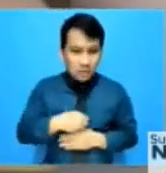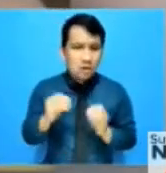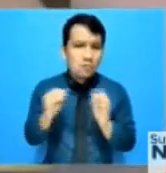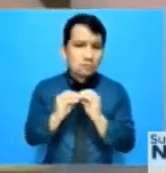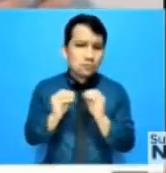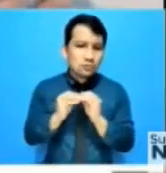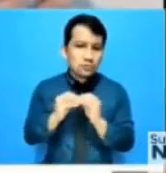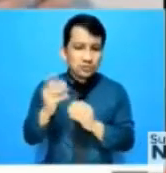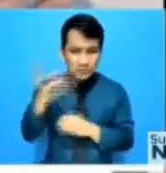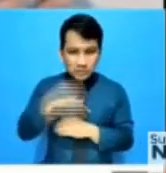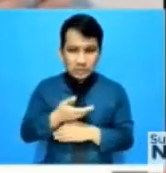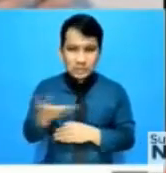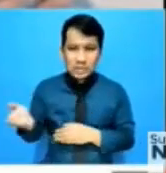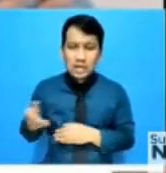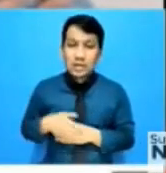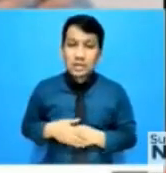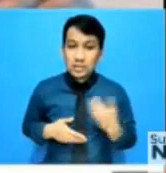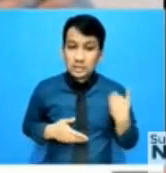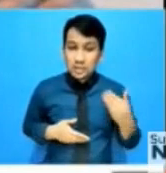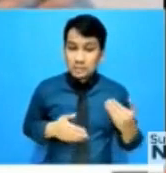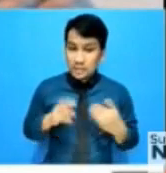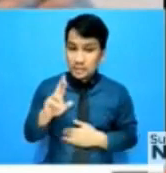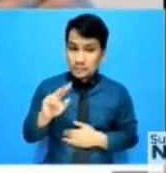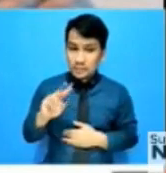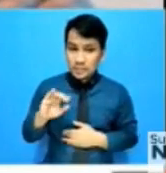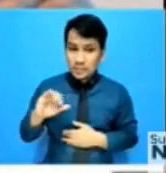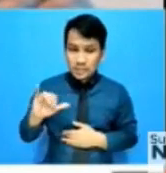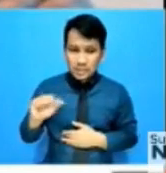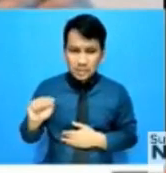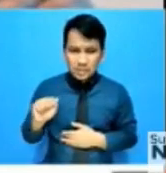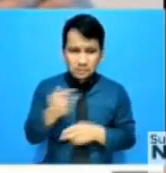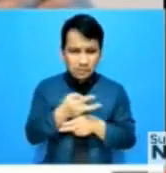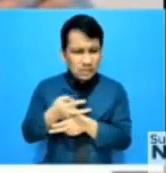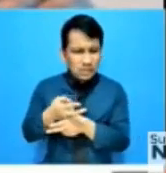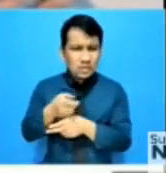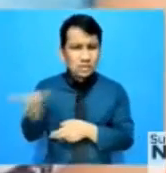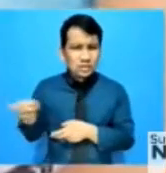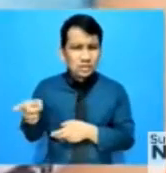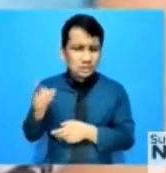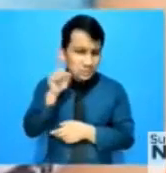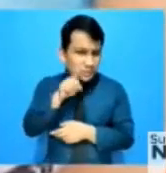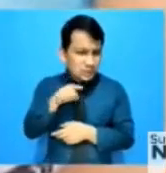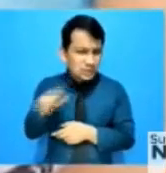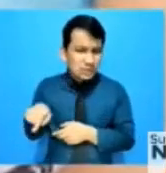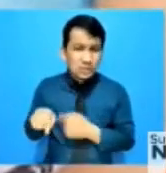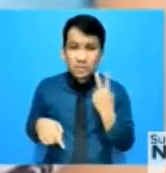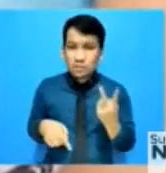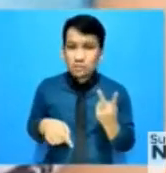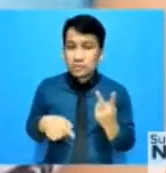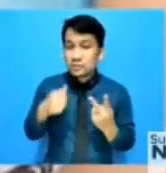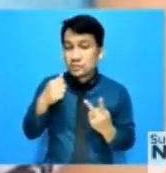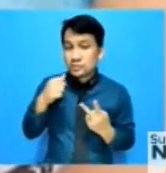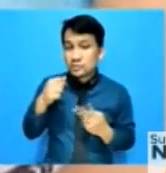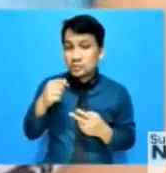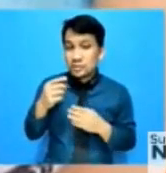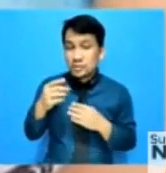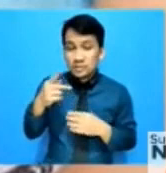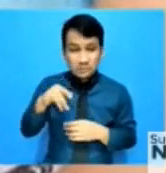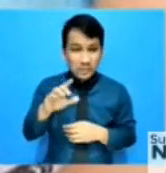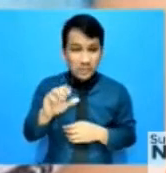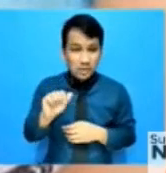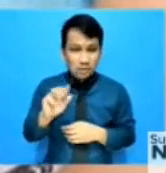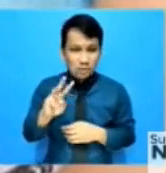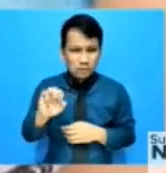glowing dun sa bikini. Bukod kay Rabia, inalagaan din ni Miss O ang kutis ng dalawang Pinay Miss Universe na sina Bia Wurzbach